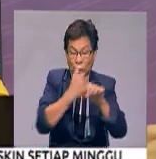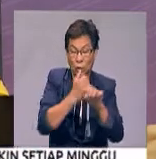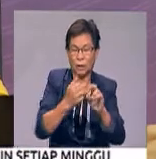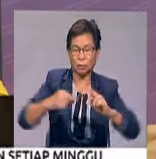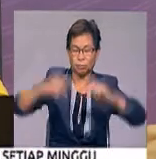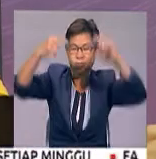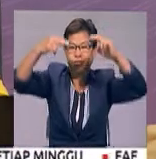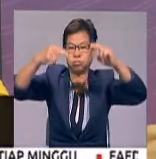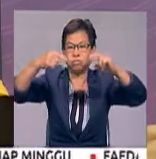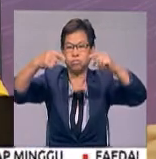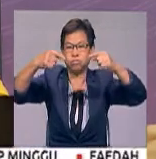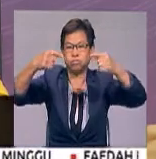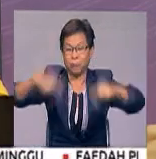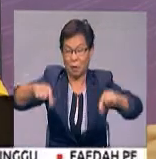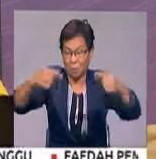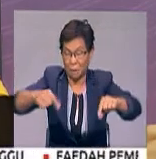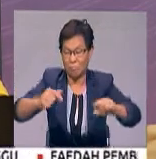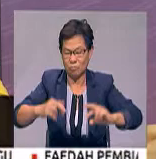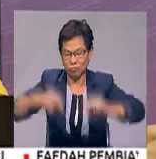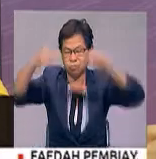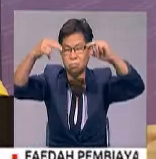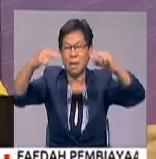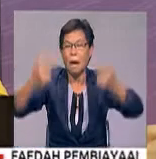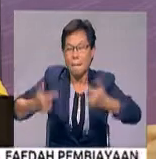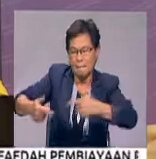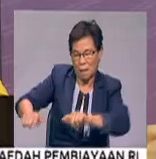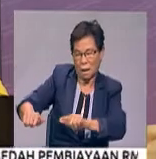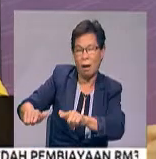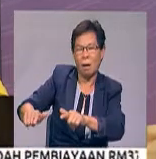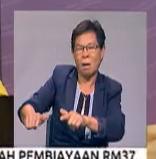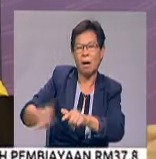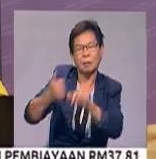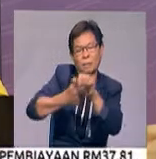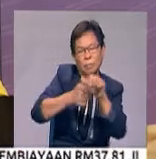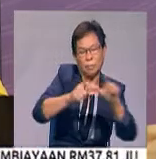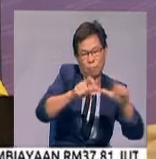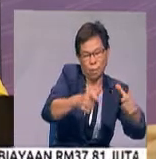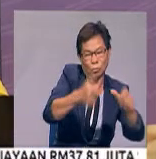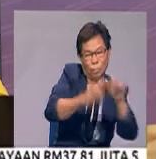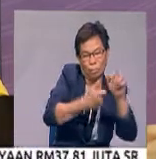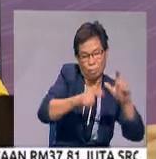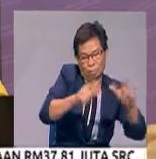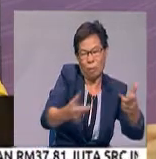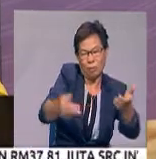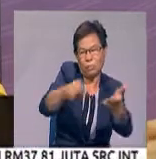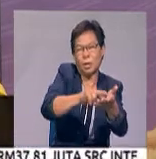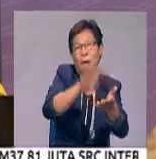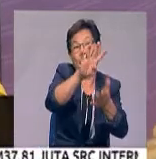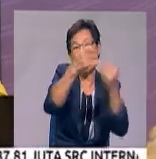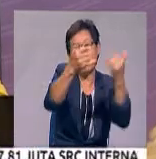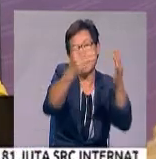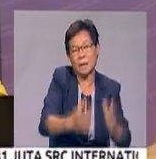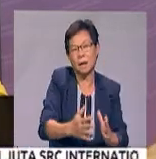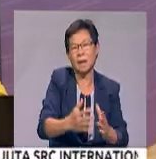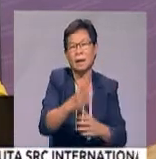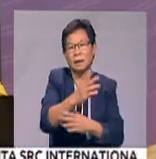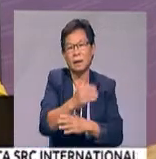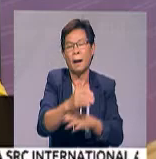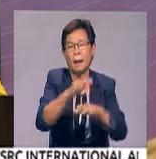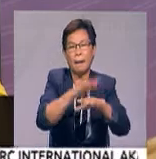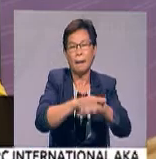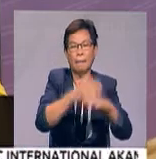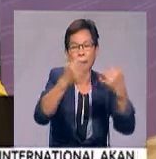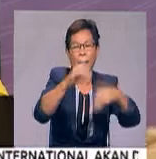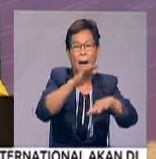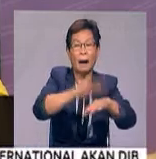kita kita benarkan seap pasukan untuk register empat player dan bermain atas